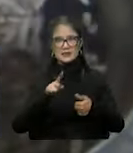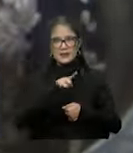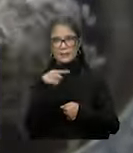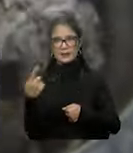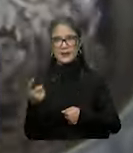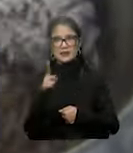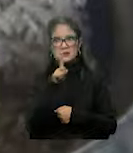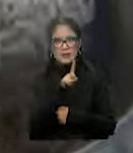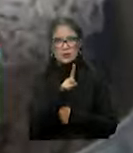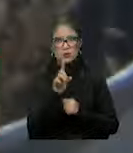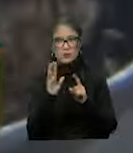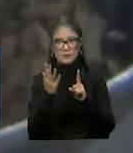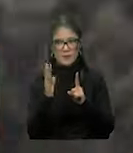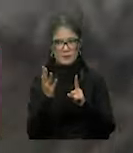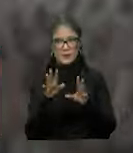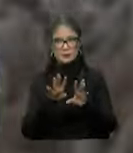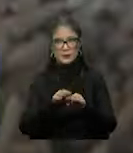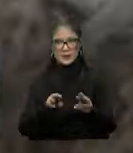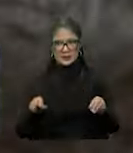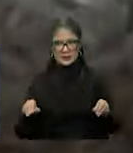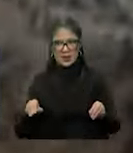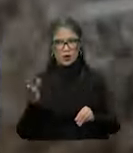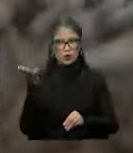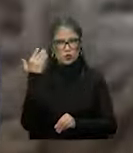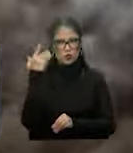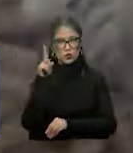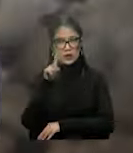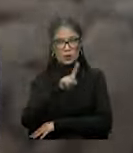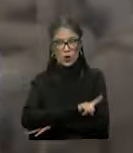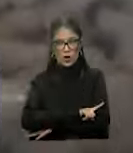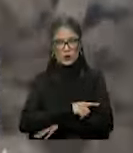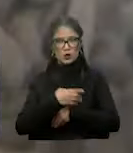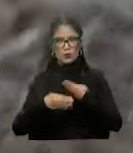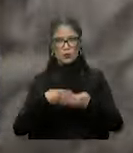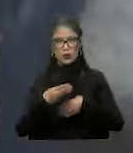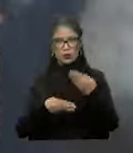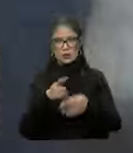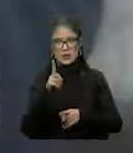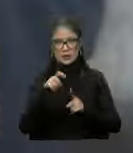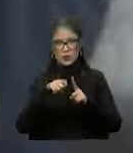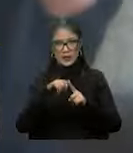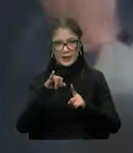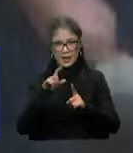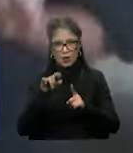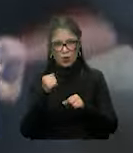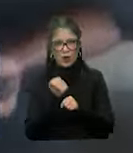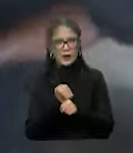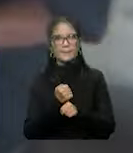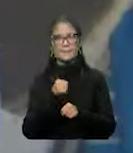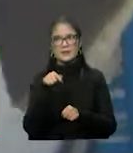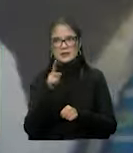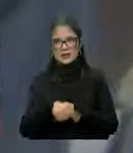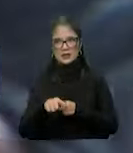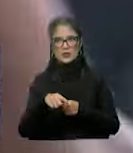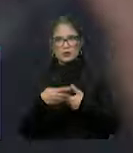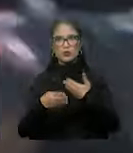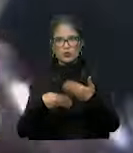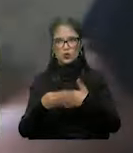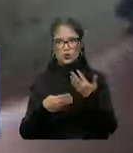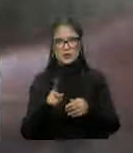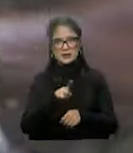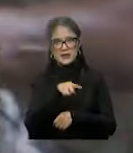115 karyawan. Jika dulu sehari hanya sanggup memproduksi 1 kg Basreng, kini sudah mampu memproduksi hingga 1